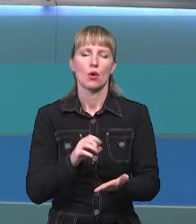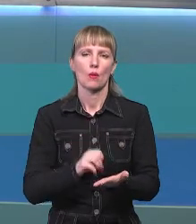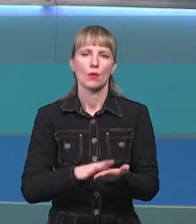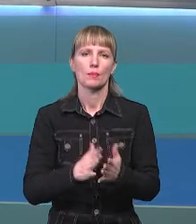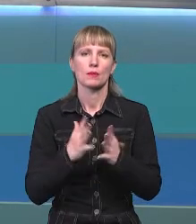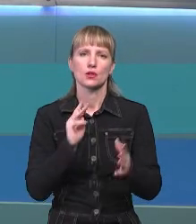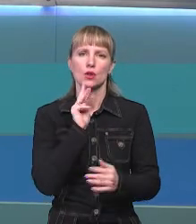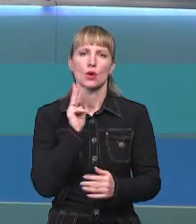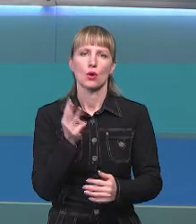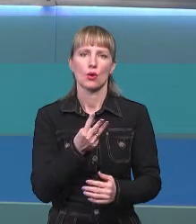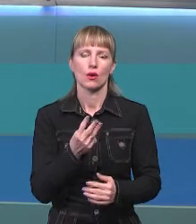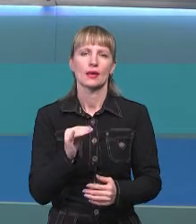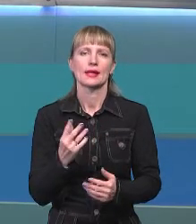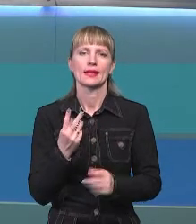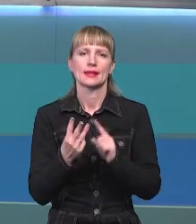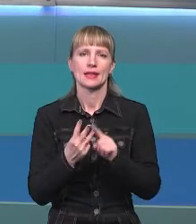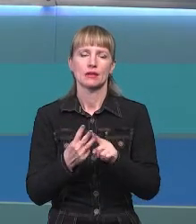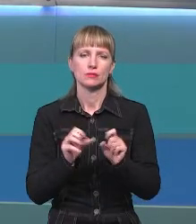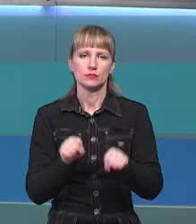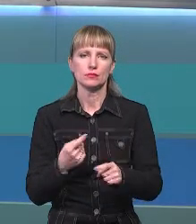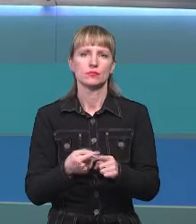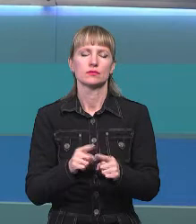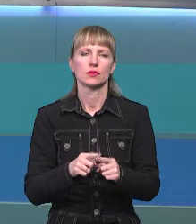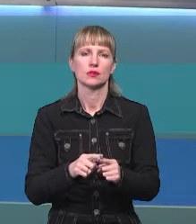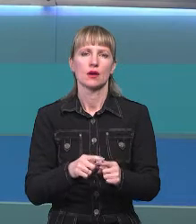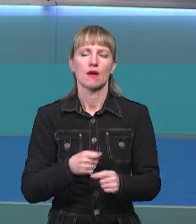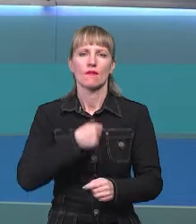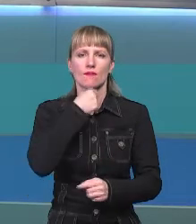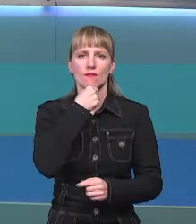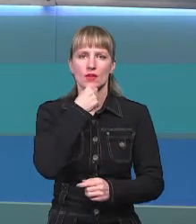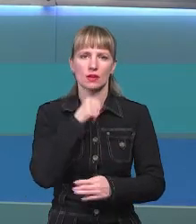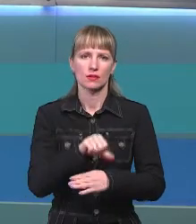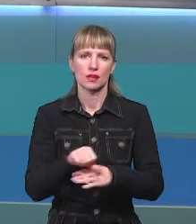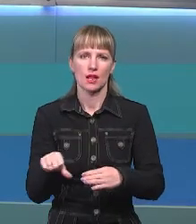більше 3 років. Третя перевага – це граничний вік, тобто коли